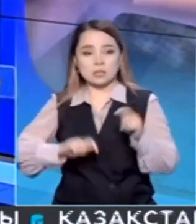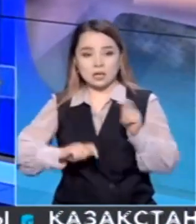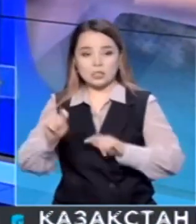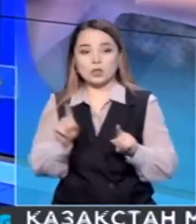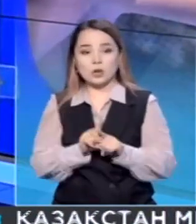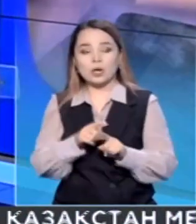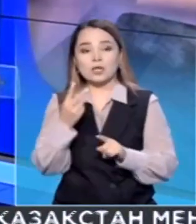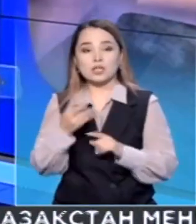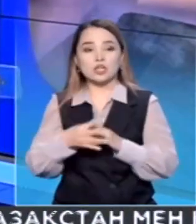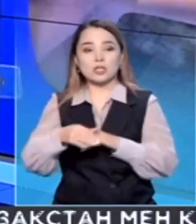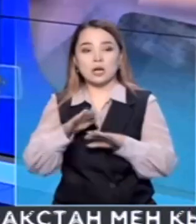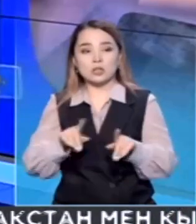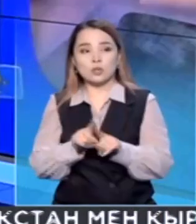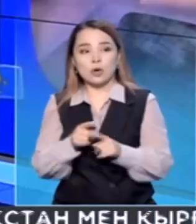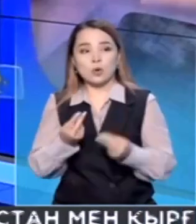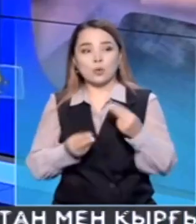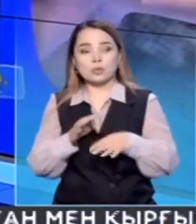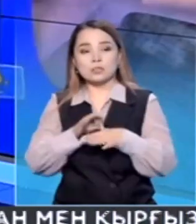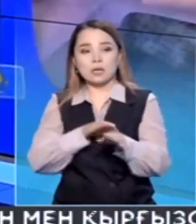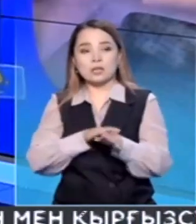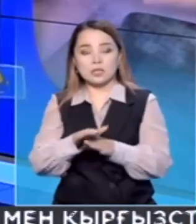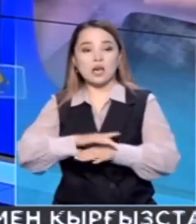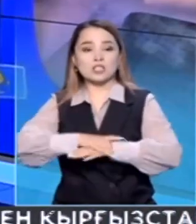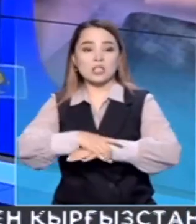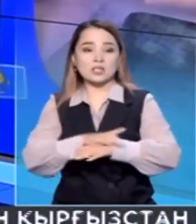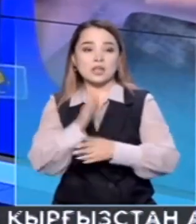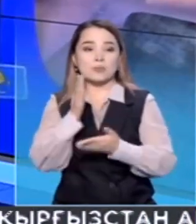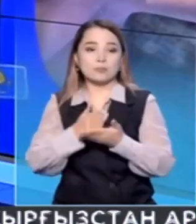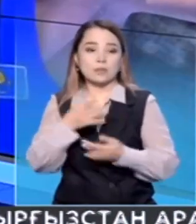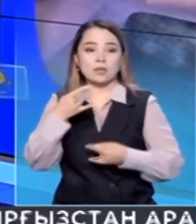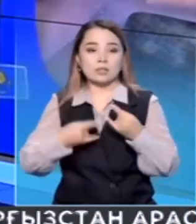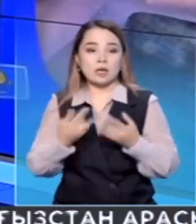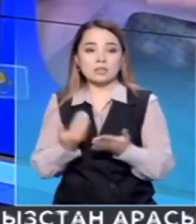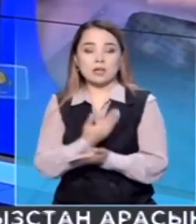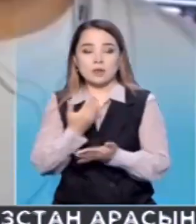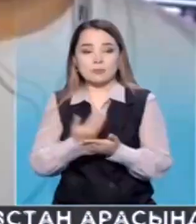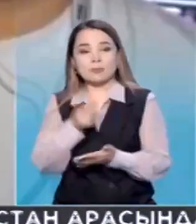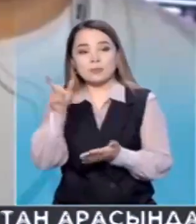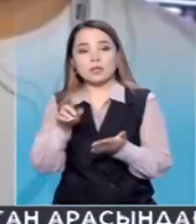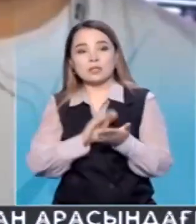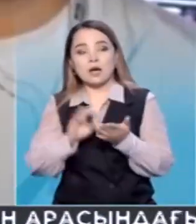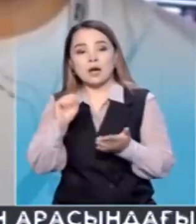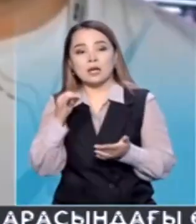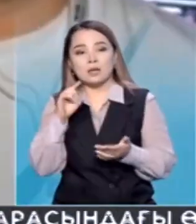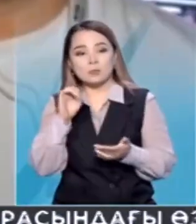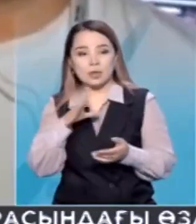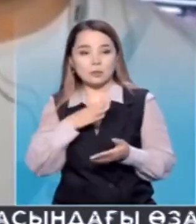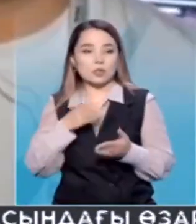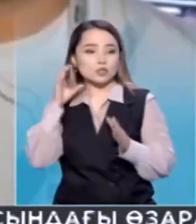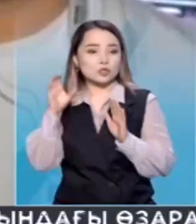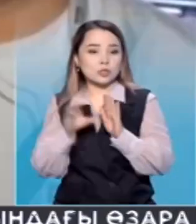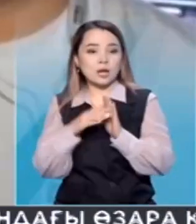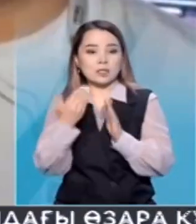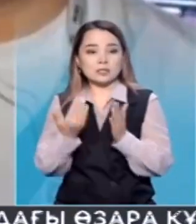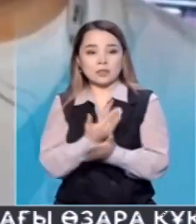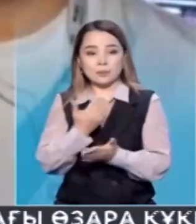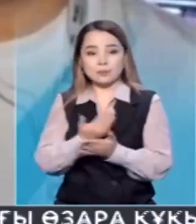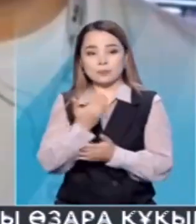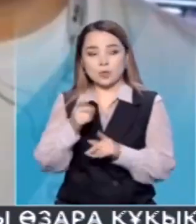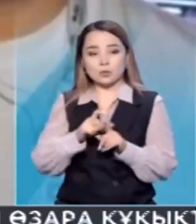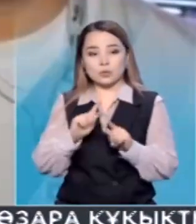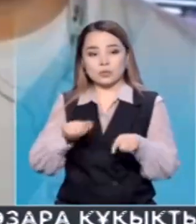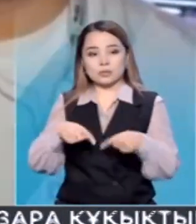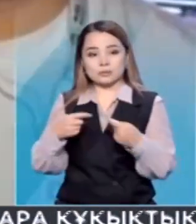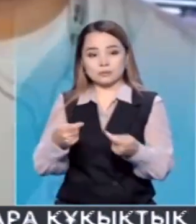Тағы 2 жерлесіміз шаршалаңға шығады. Толығырақ Ташкенттен тікелей байланысқа шыққан әріптесім Айбек Намазбаев айтуға дайын. Айбек, сөз